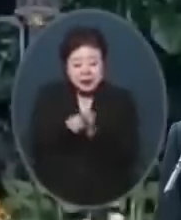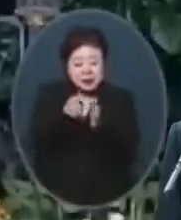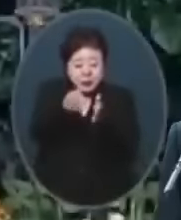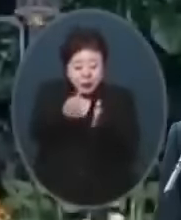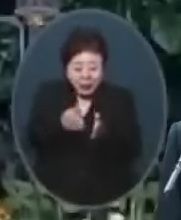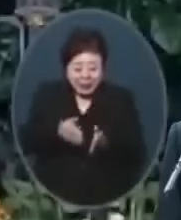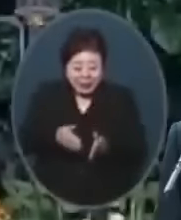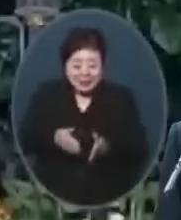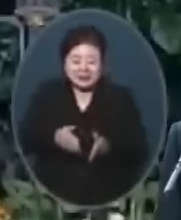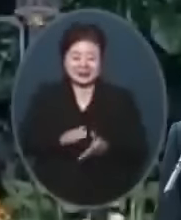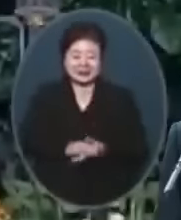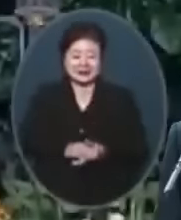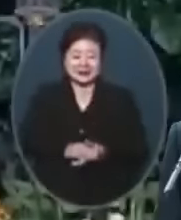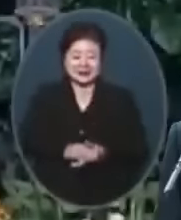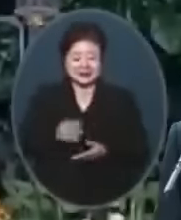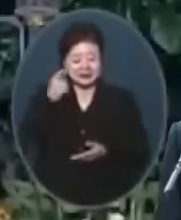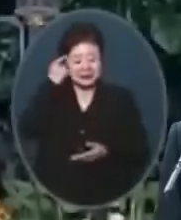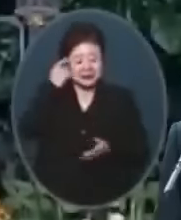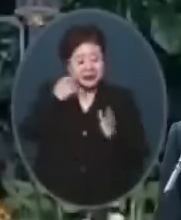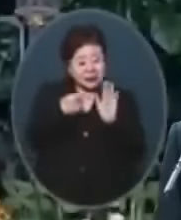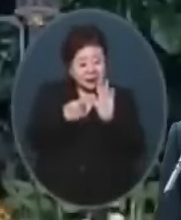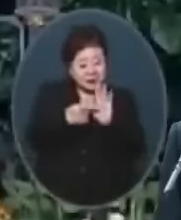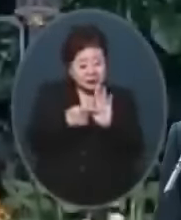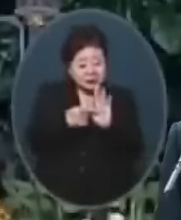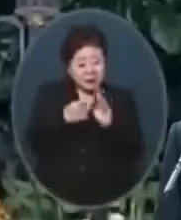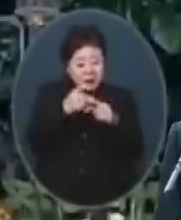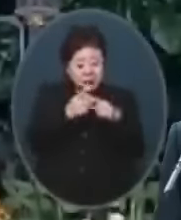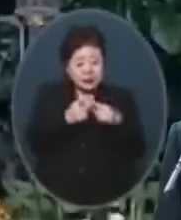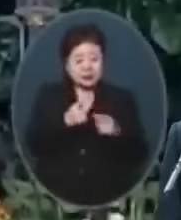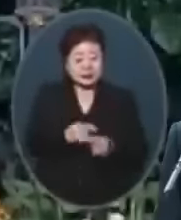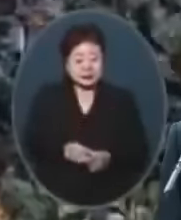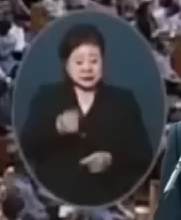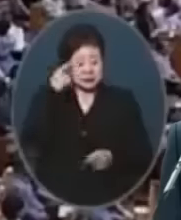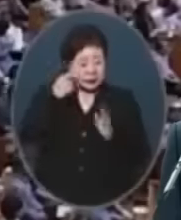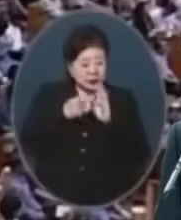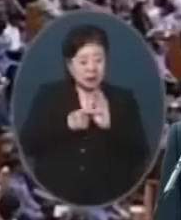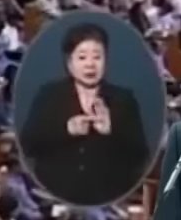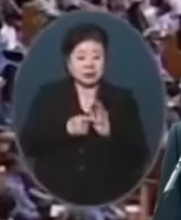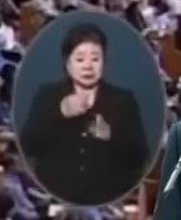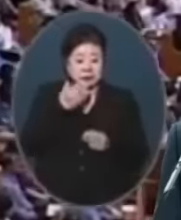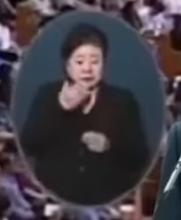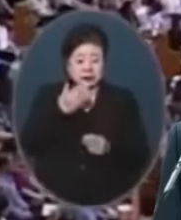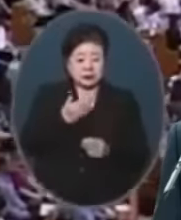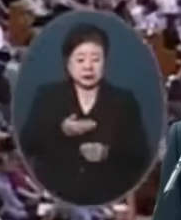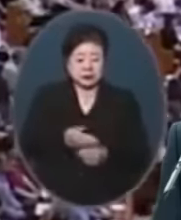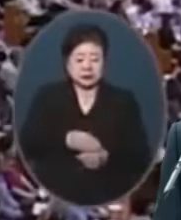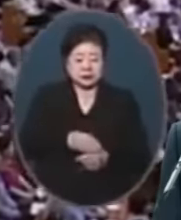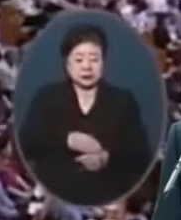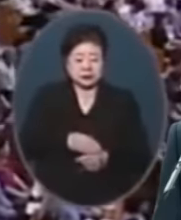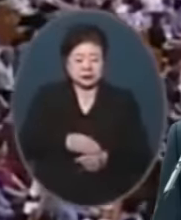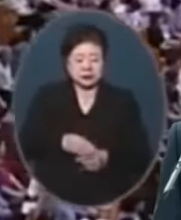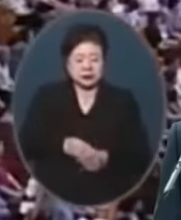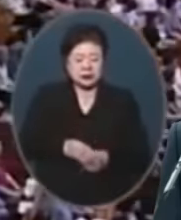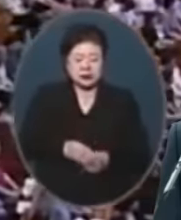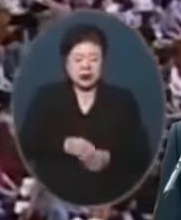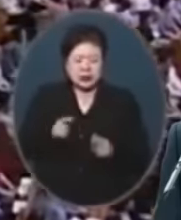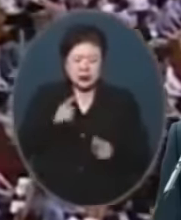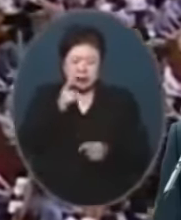통해서 긍정도 할 수 있고 부정도 할 수 있는 것입니다. 우리는 절대로 부정을 하지